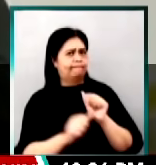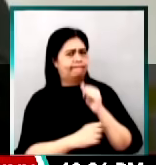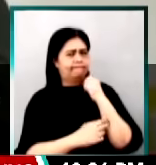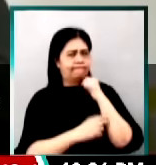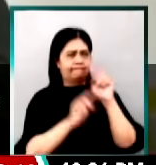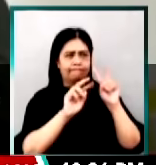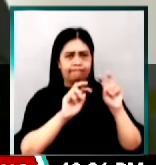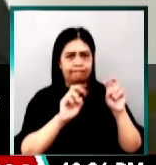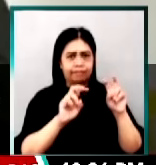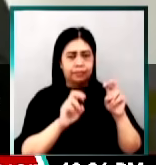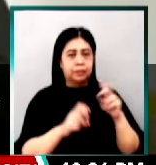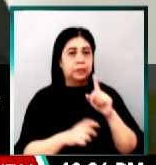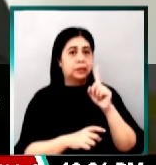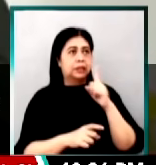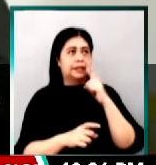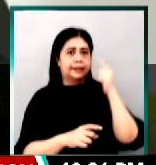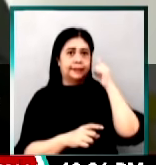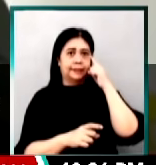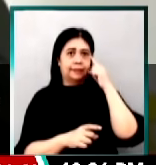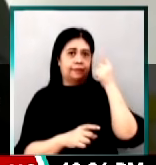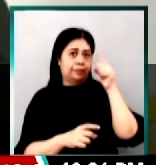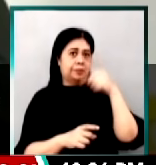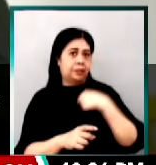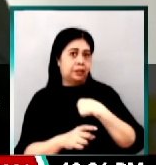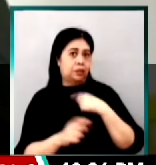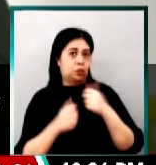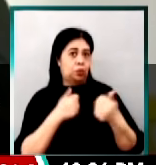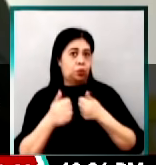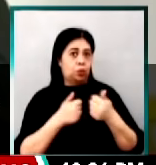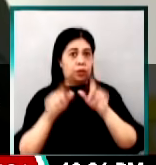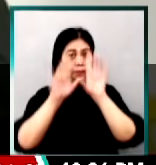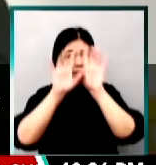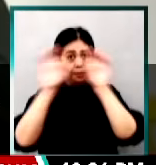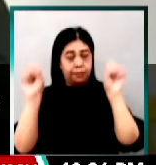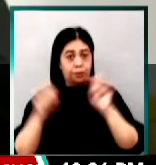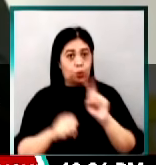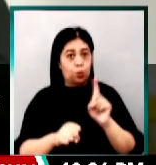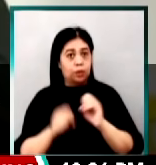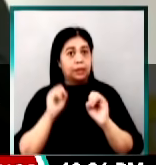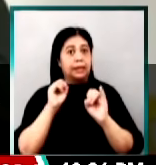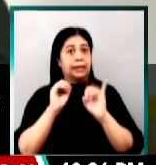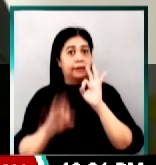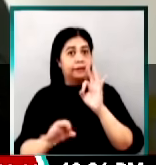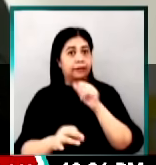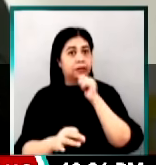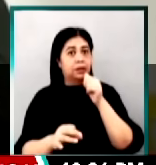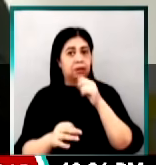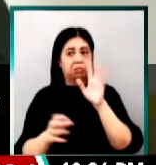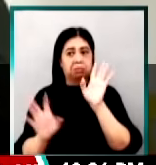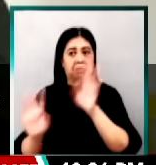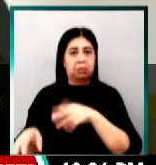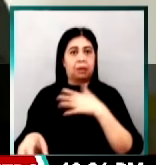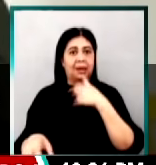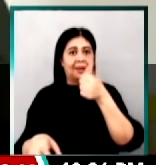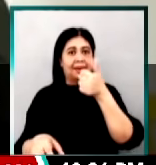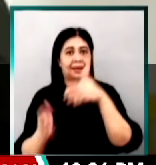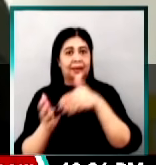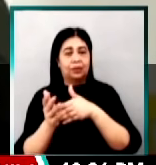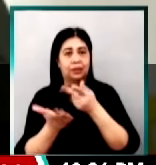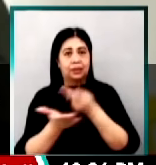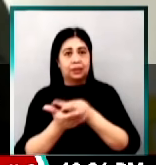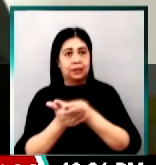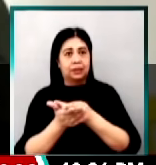pong maghuhudyat talaga sa akin na tumakbong Pangulo ay kapag ka hindi pinansin po yung 10K ayuda, not only